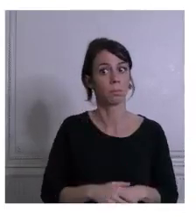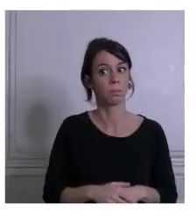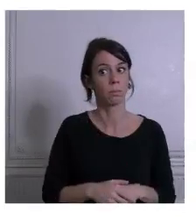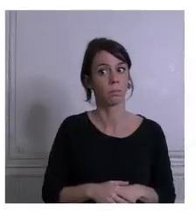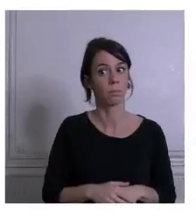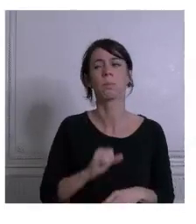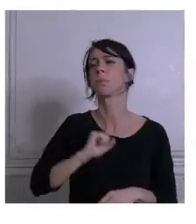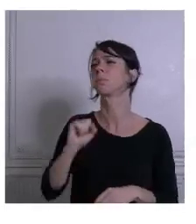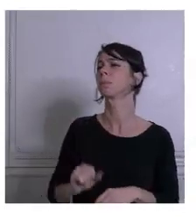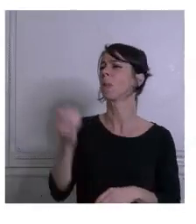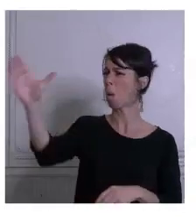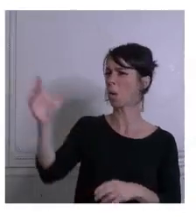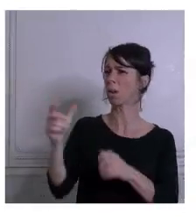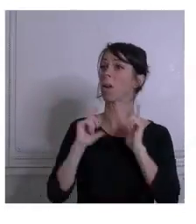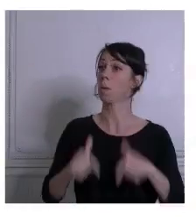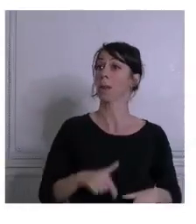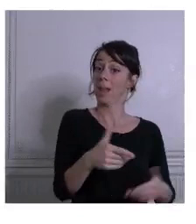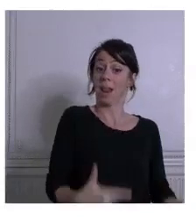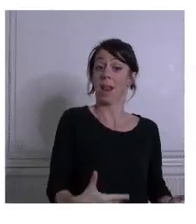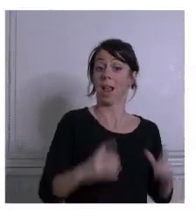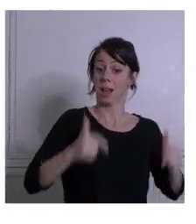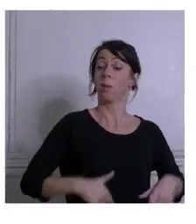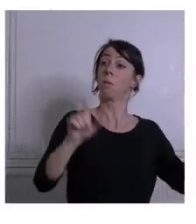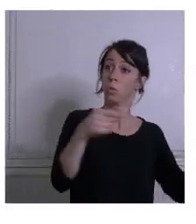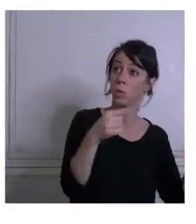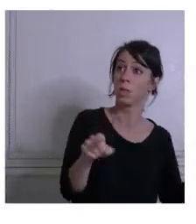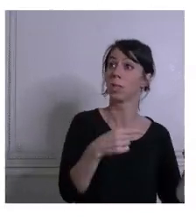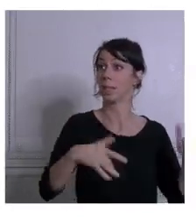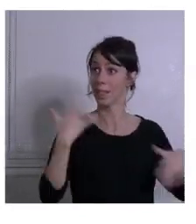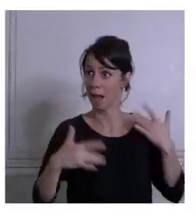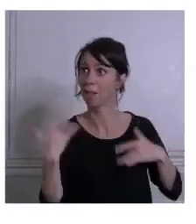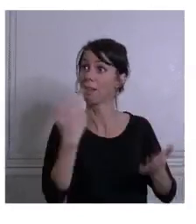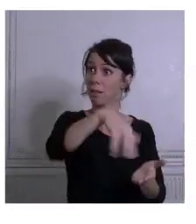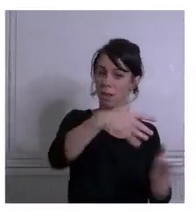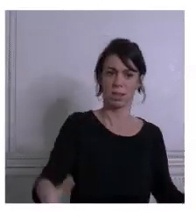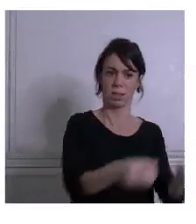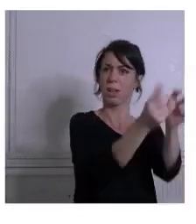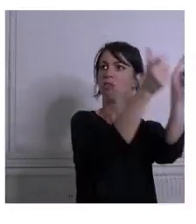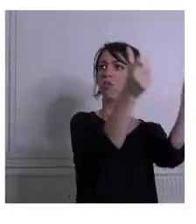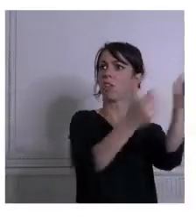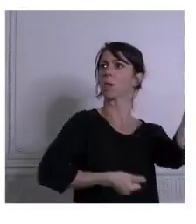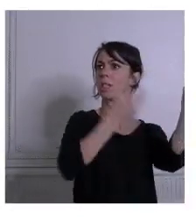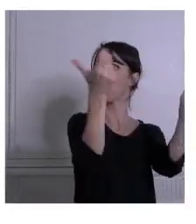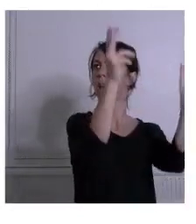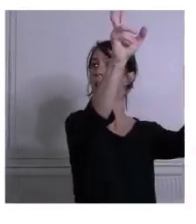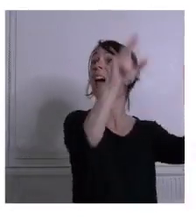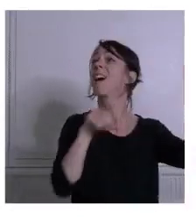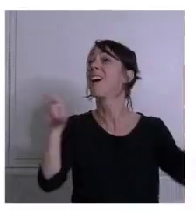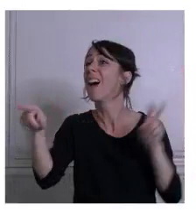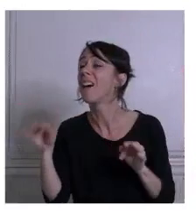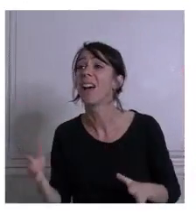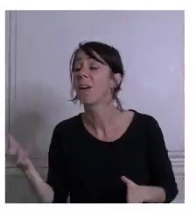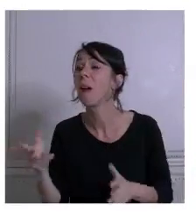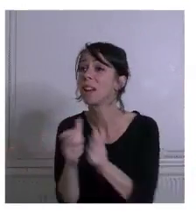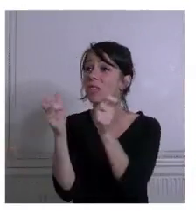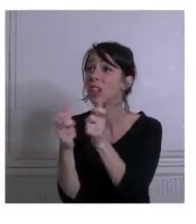politique. J'ai été contacté par des députés sur la situation. Juste aimé que le député qui porte vos couleurs,